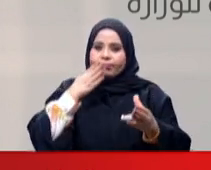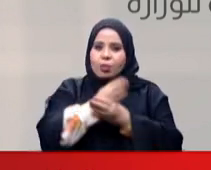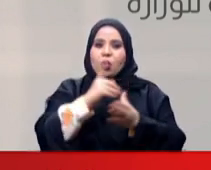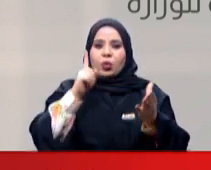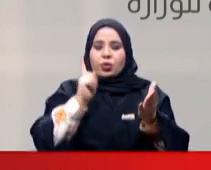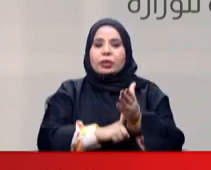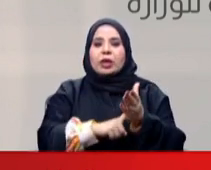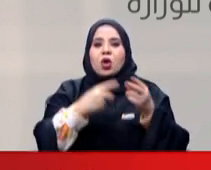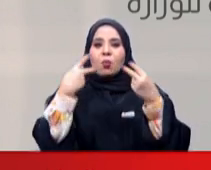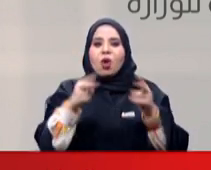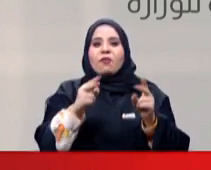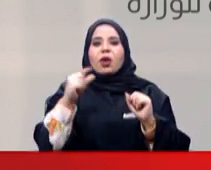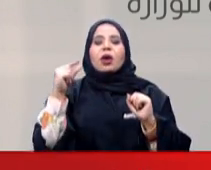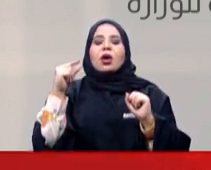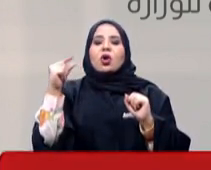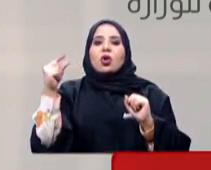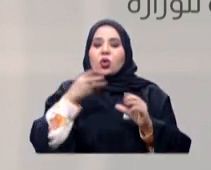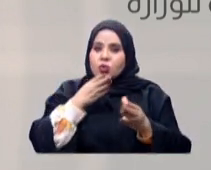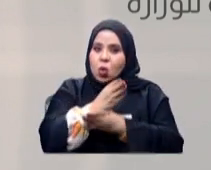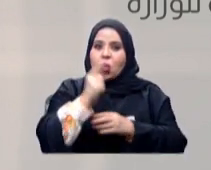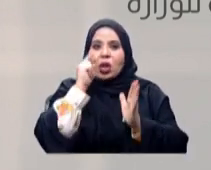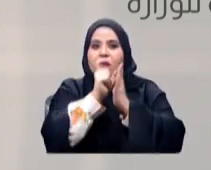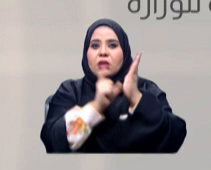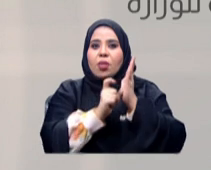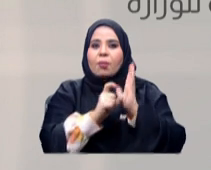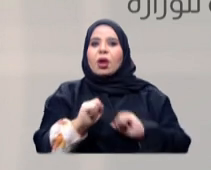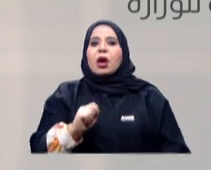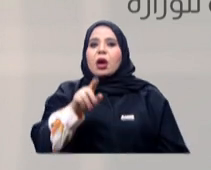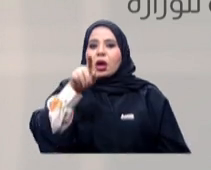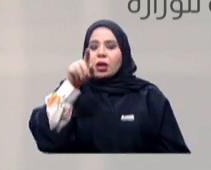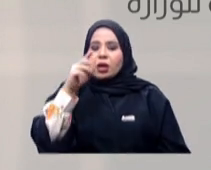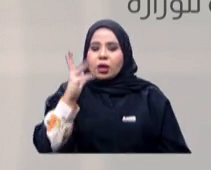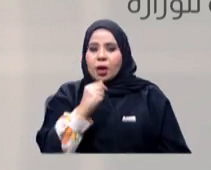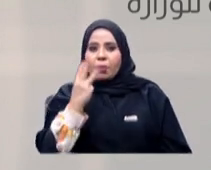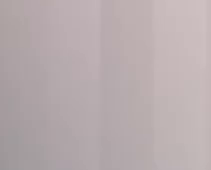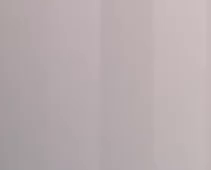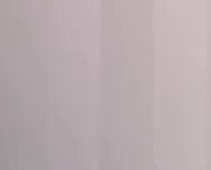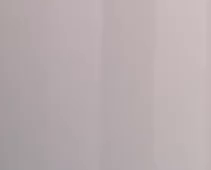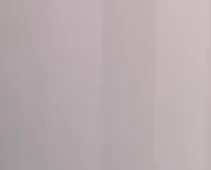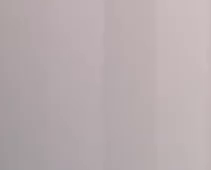صلاحية الدخول على النظام والبالغ عددهم 43 موظفة.